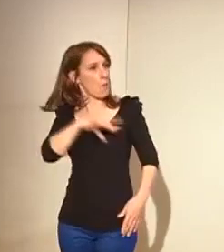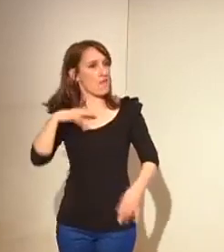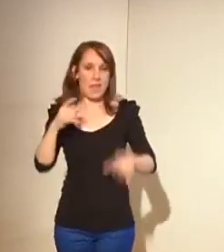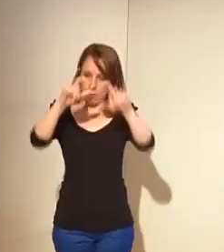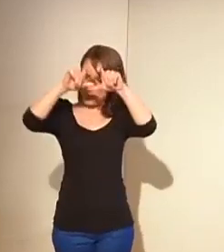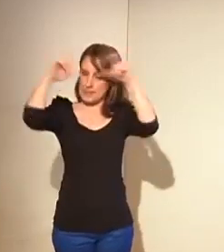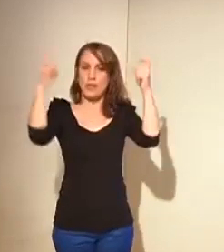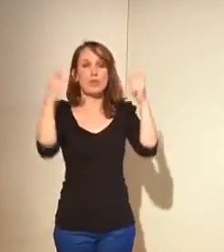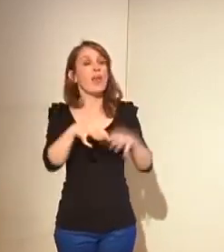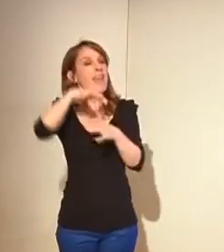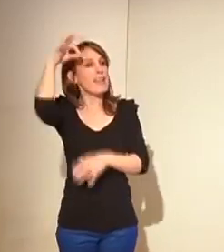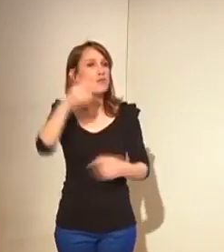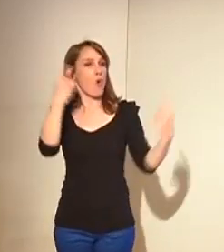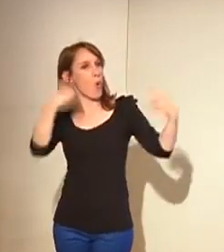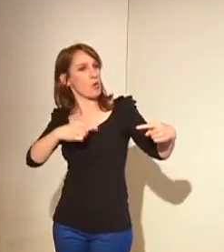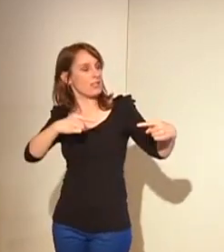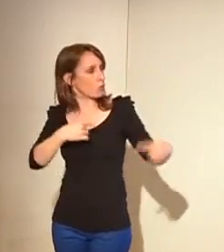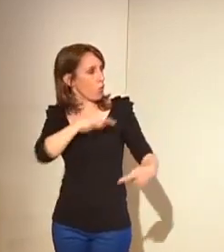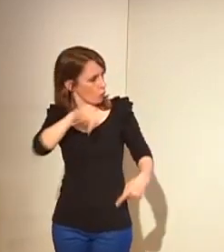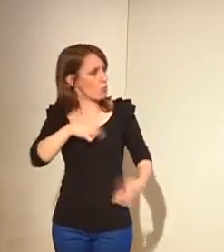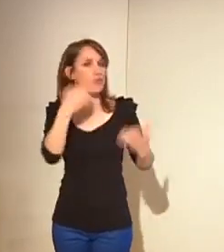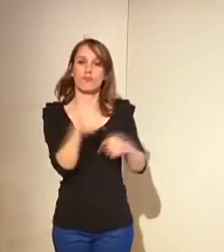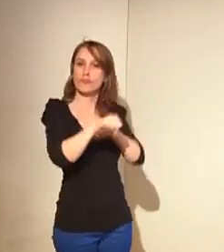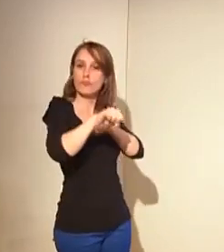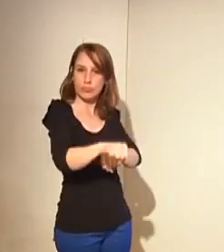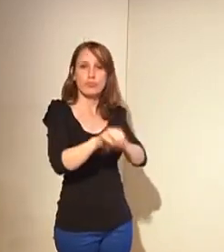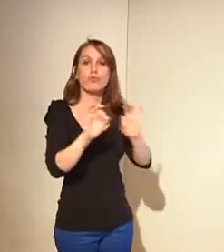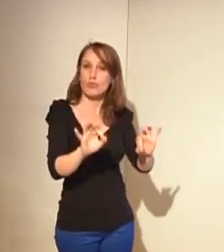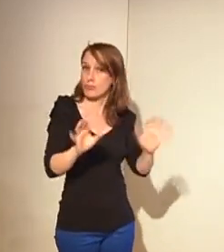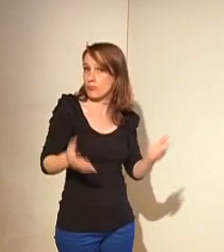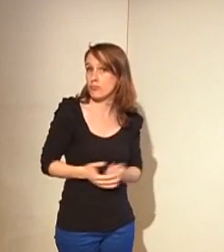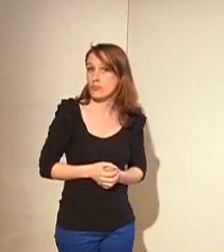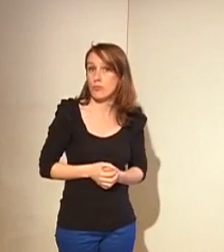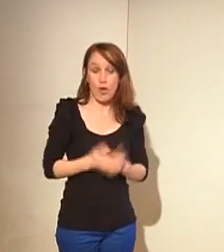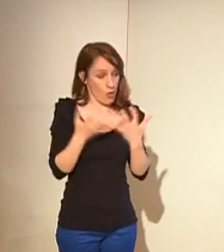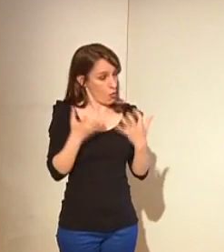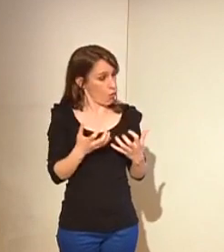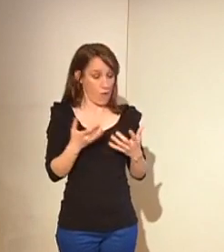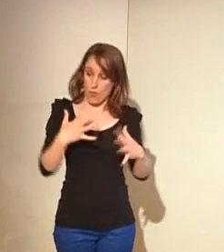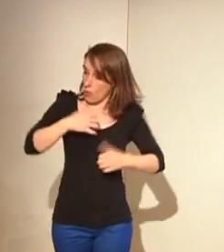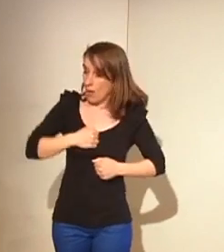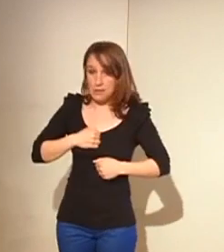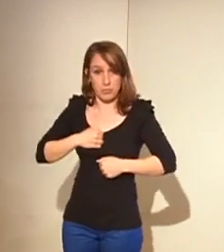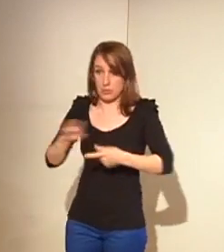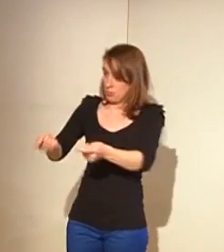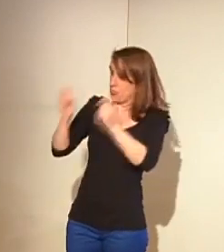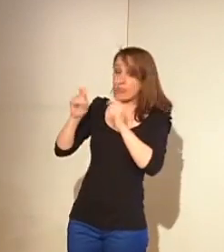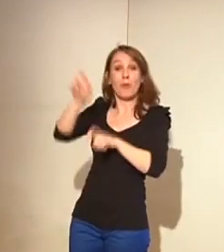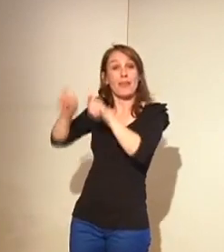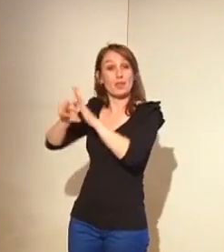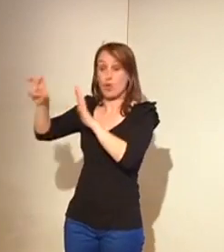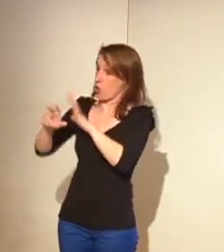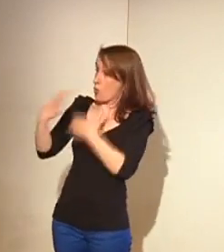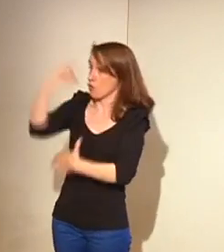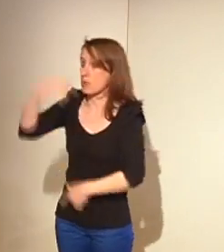monde pas forcément très clair certains et nous nous assumons le mandat qui nous a été confié par les